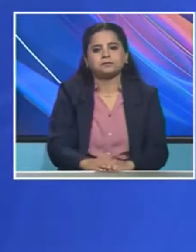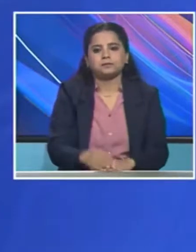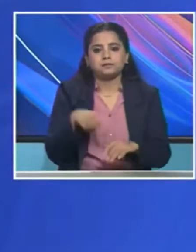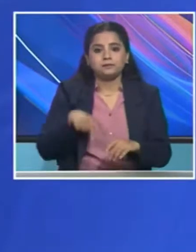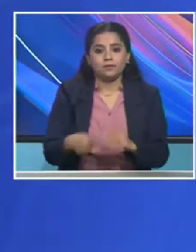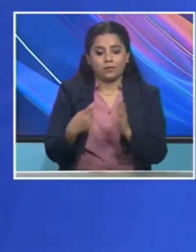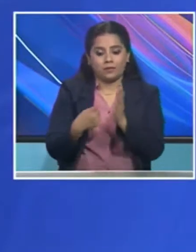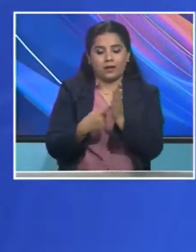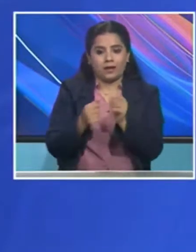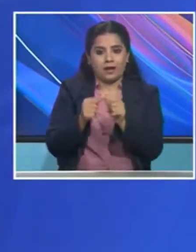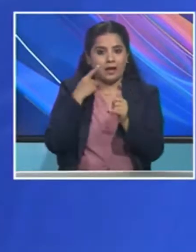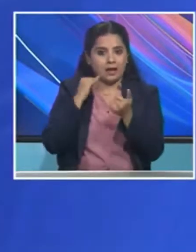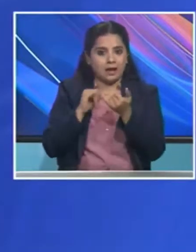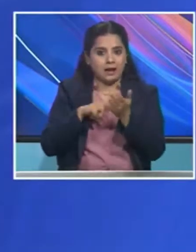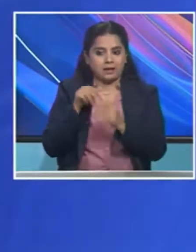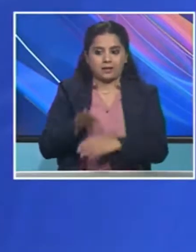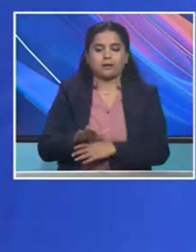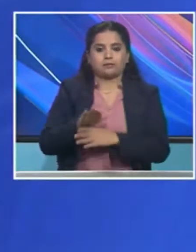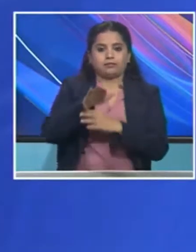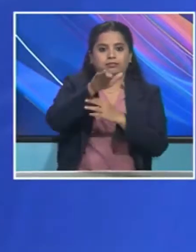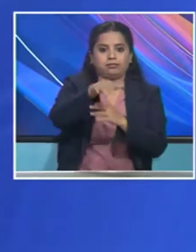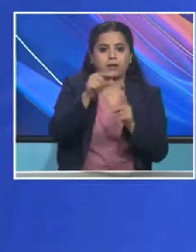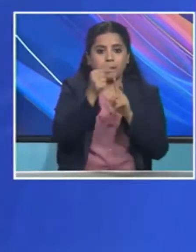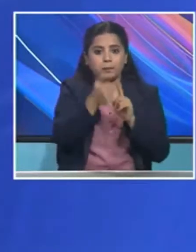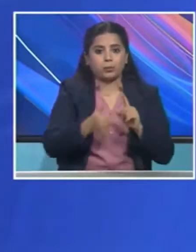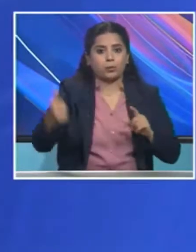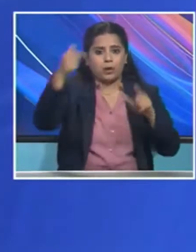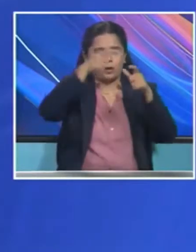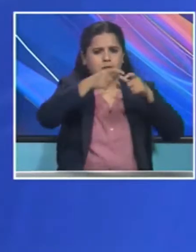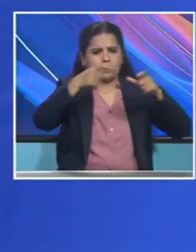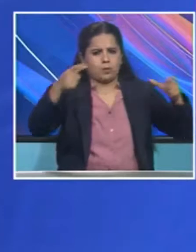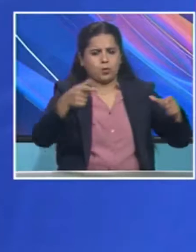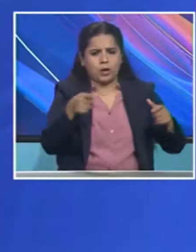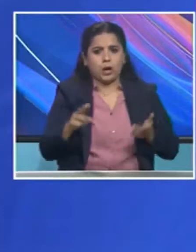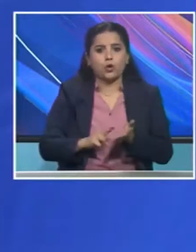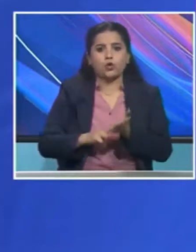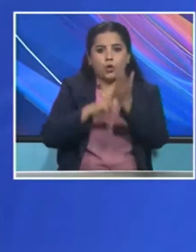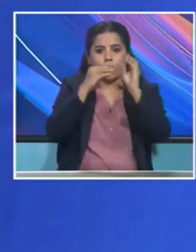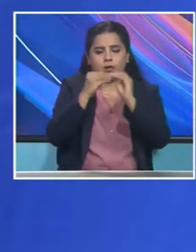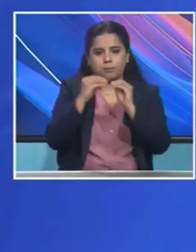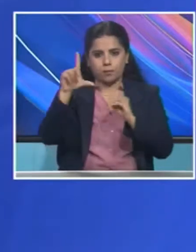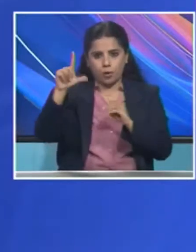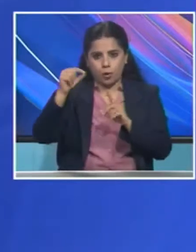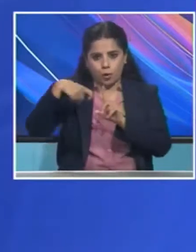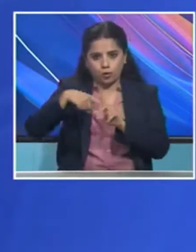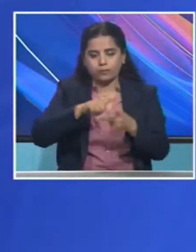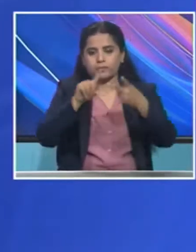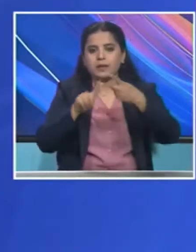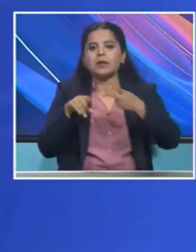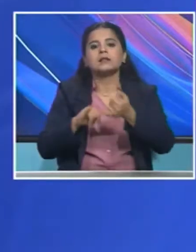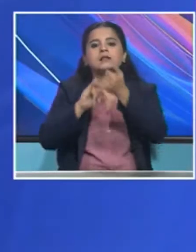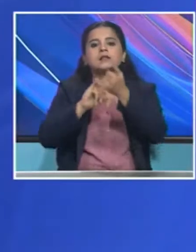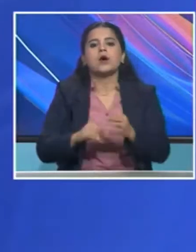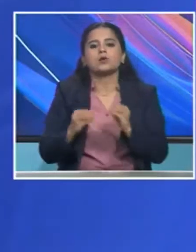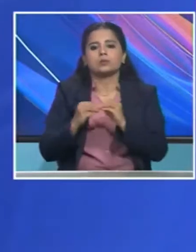रायसीना पहाड़ी पर राष्ट्रपति भवन के सामने नॉर्थ ब्लॉक और साउथ ब्लॉक, जहां भारत सरकार के